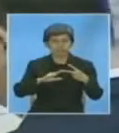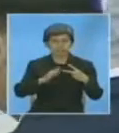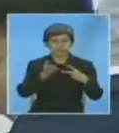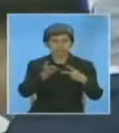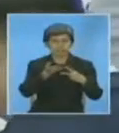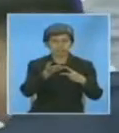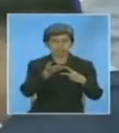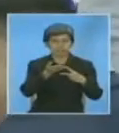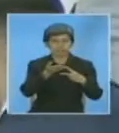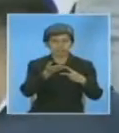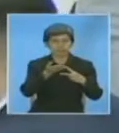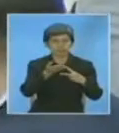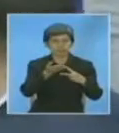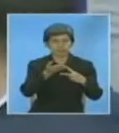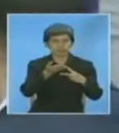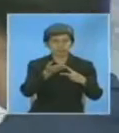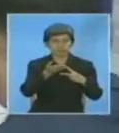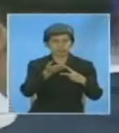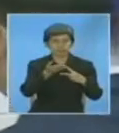จงรัก